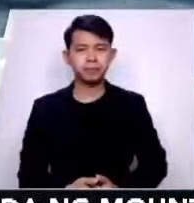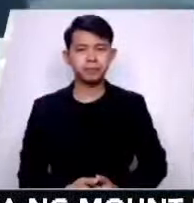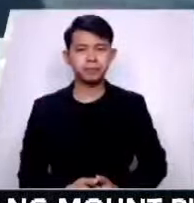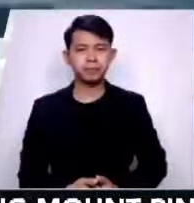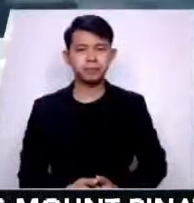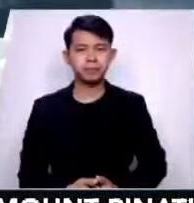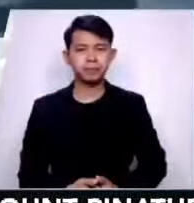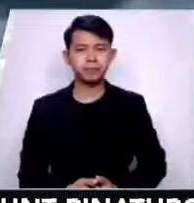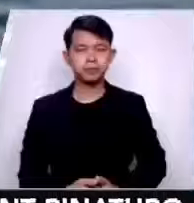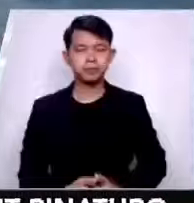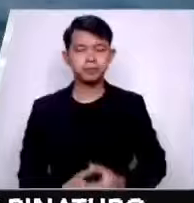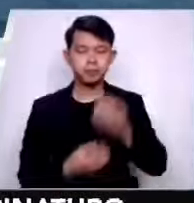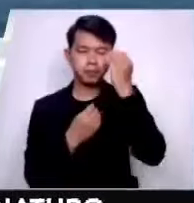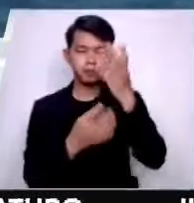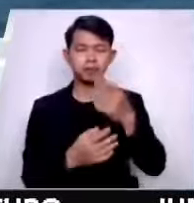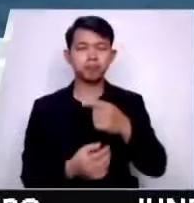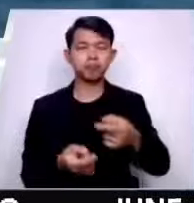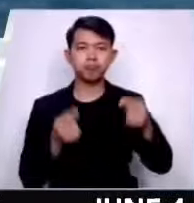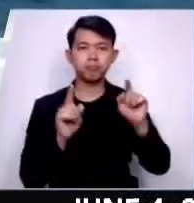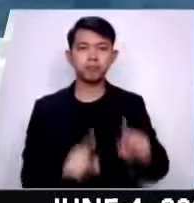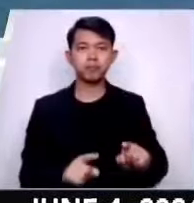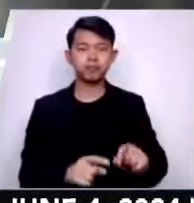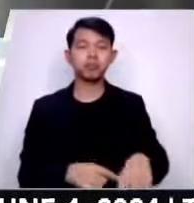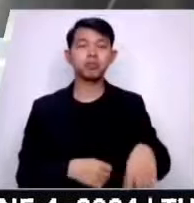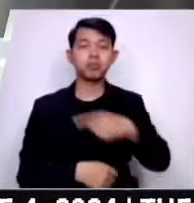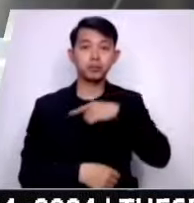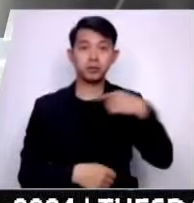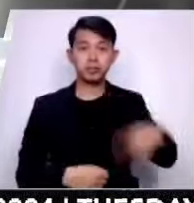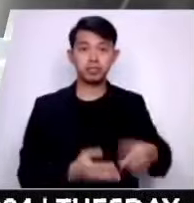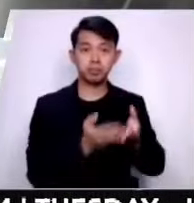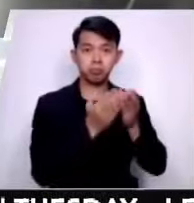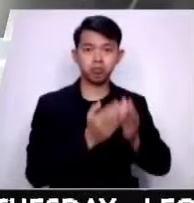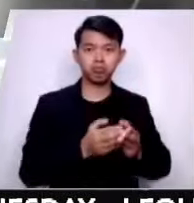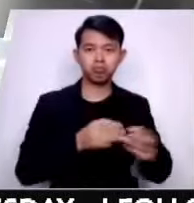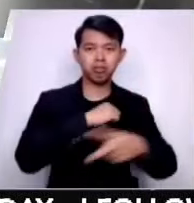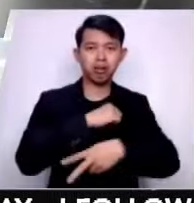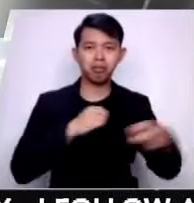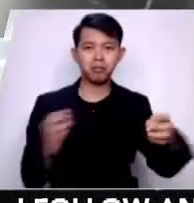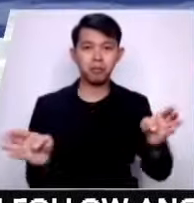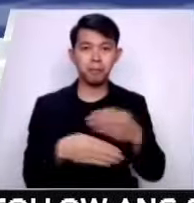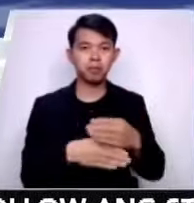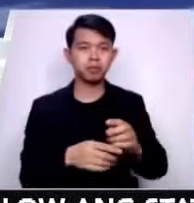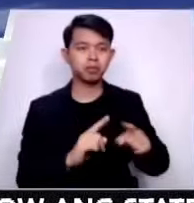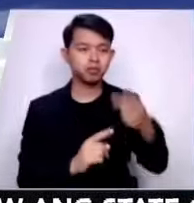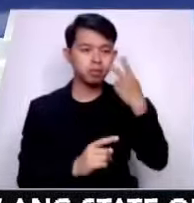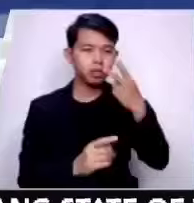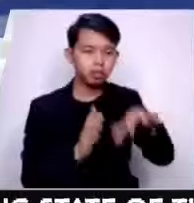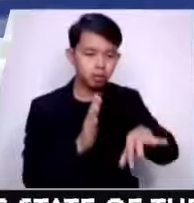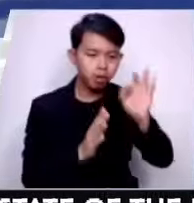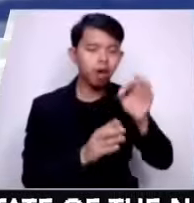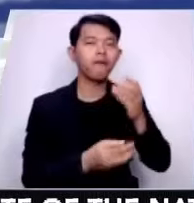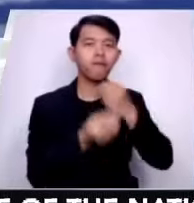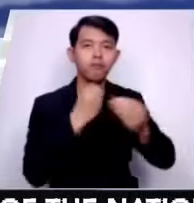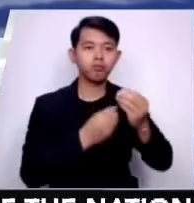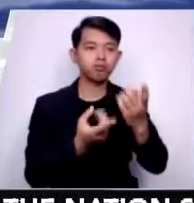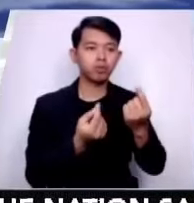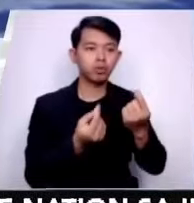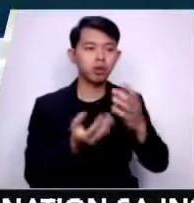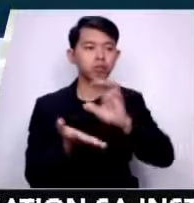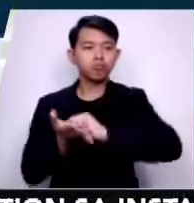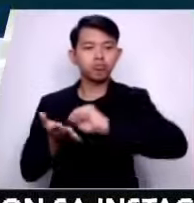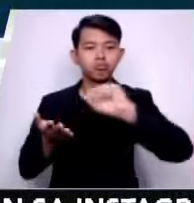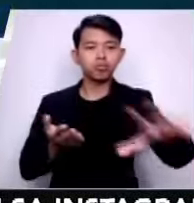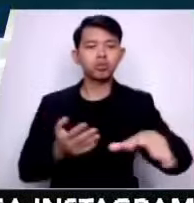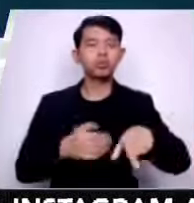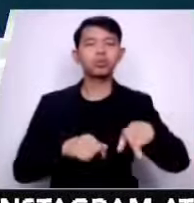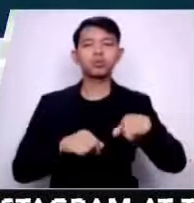Kalaunan, nakuha ng mga Chino ang package pero nang makitang pagkain ang laman nito, itinapon daw ito ng mga Chino sa dagat.